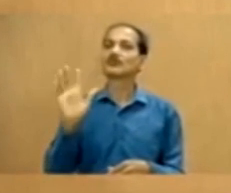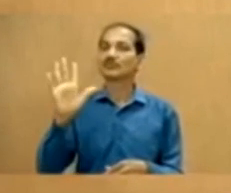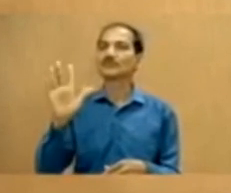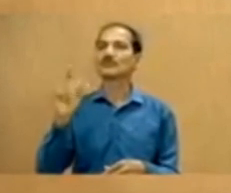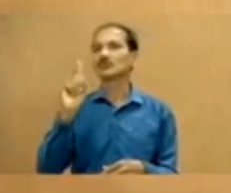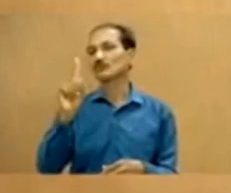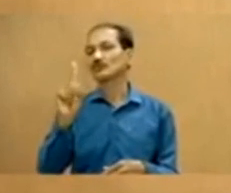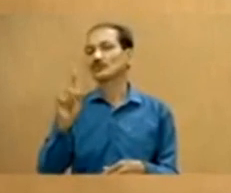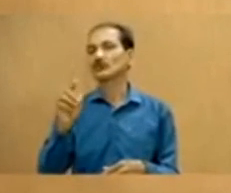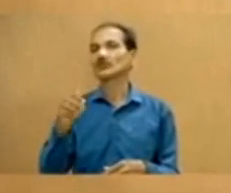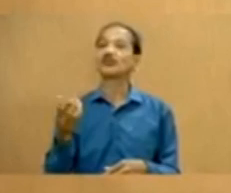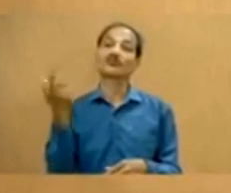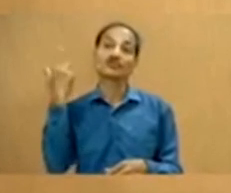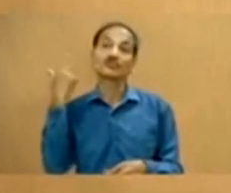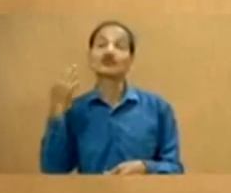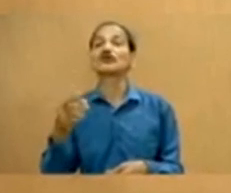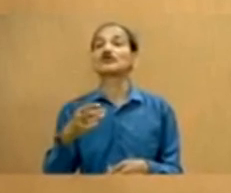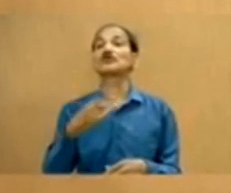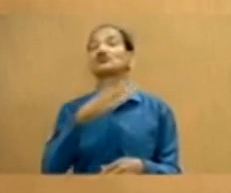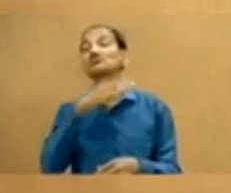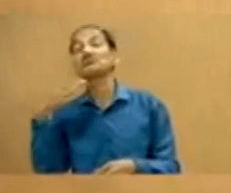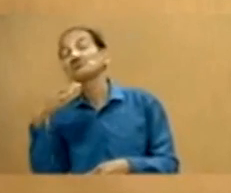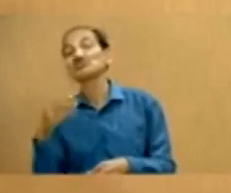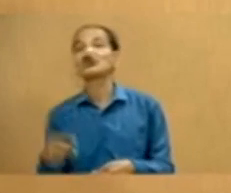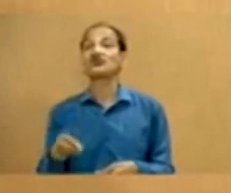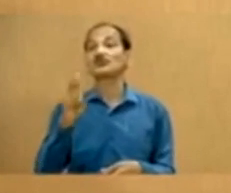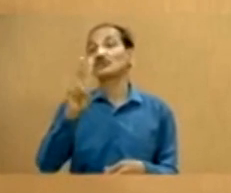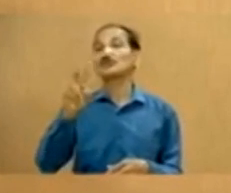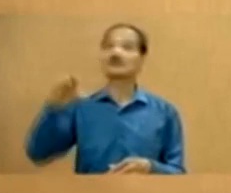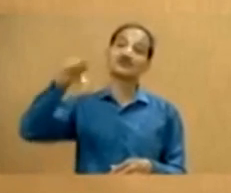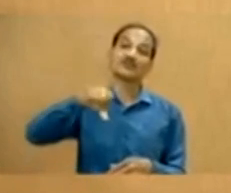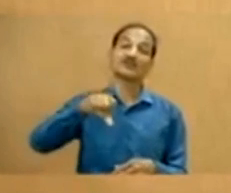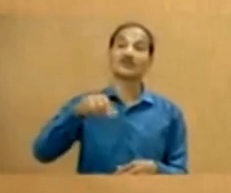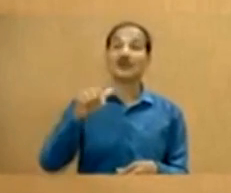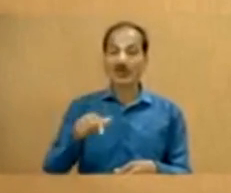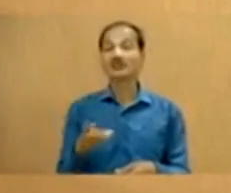ଥିଲେ ଏବଂ ଆଜି ସେ ମୃତକ ସଂଖ୍ୟା ପହଞ୍ଚିଛି 32।